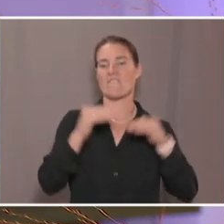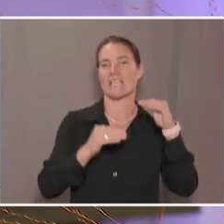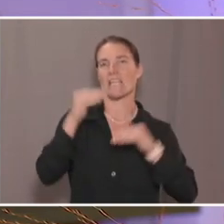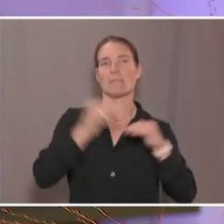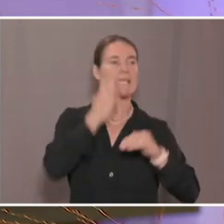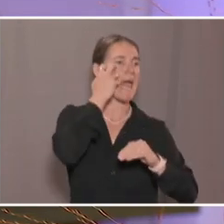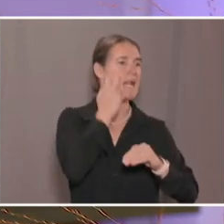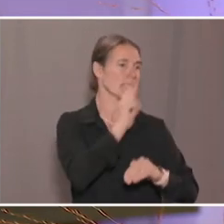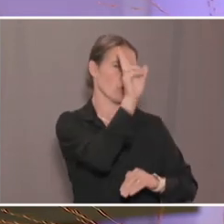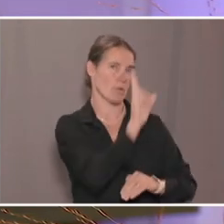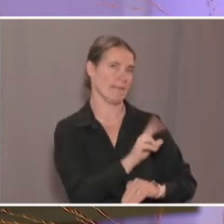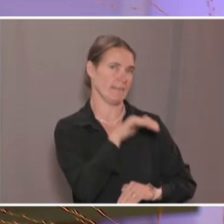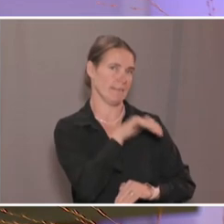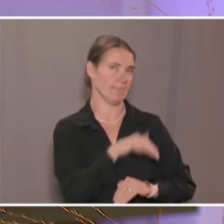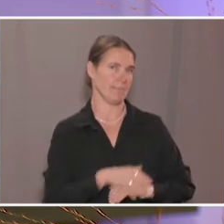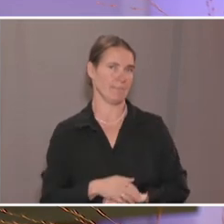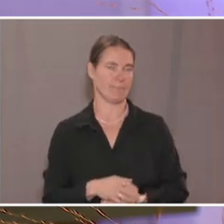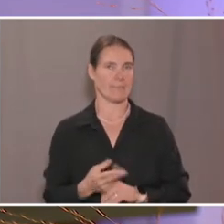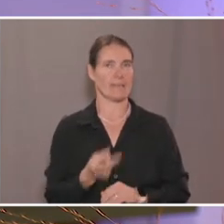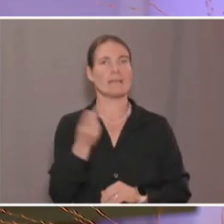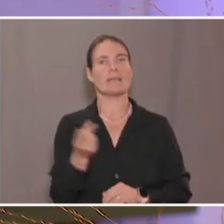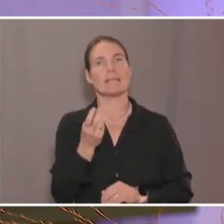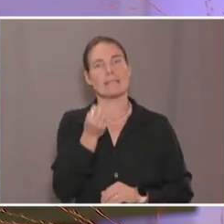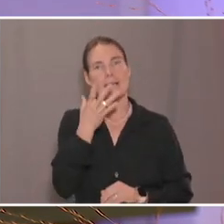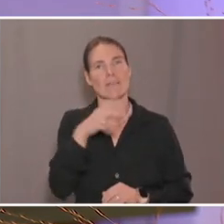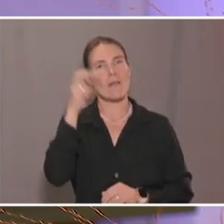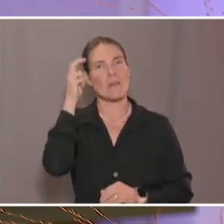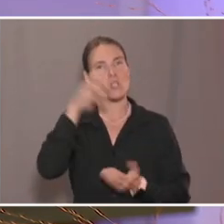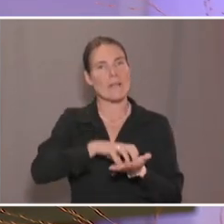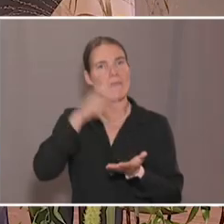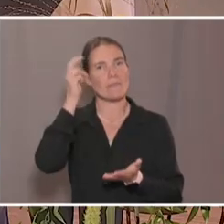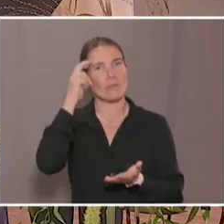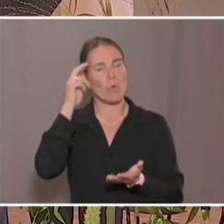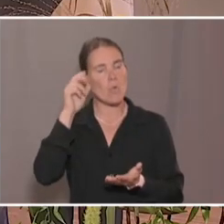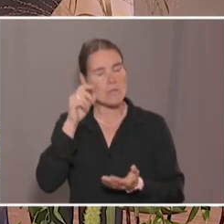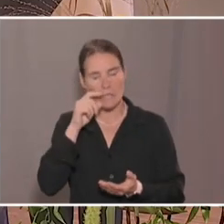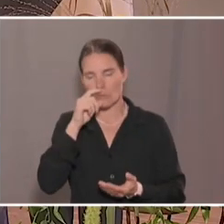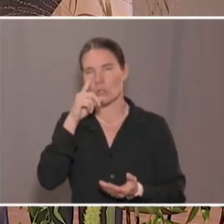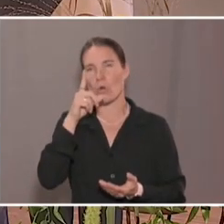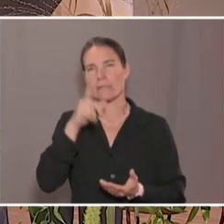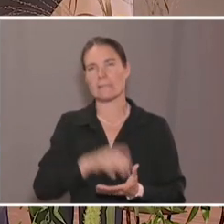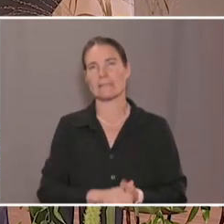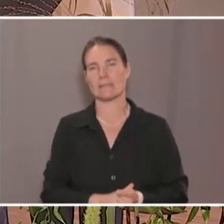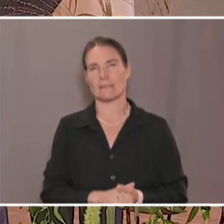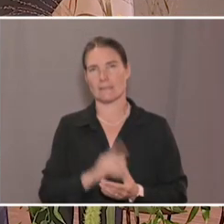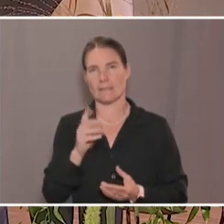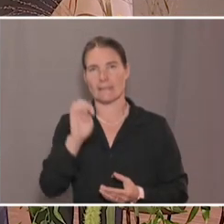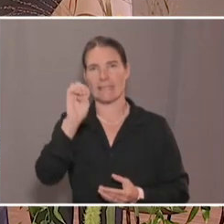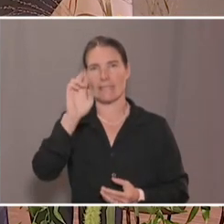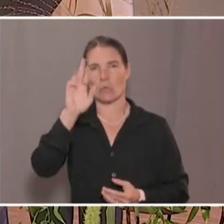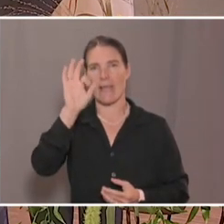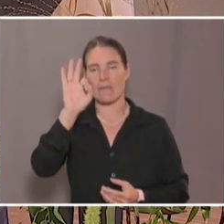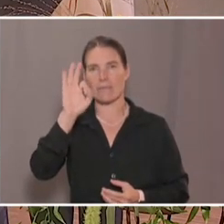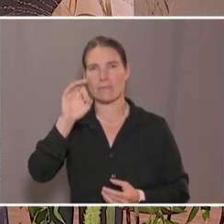älteren. Natürlich sind wir als Flensburg, als Stadt, unglaublich stolz, dass wir die EOF, heute